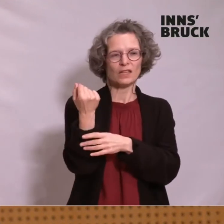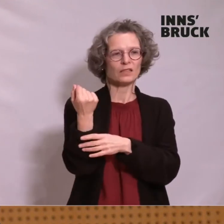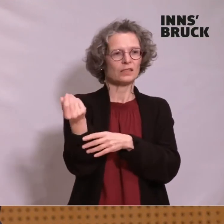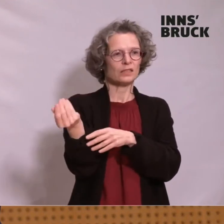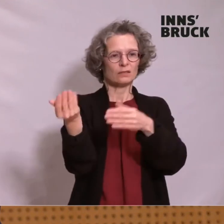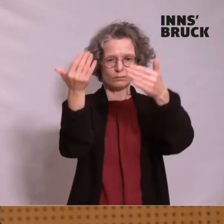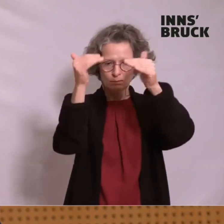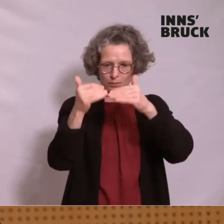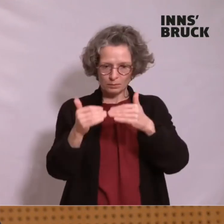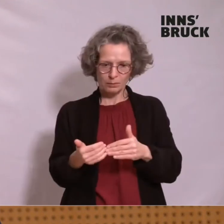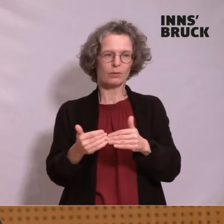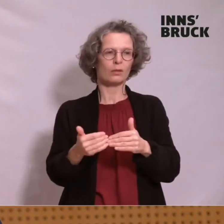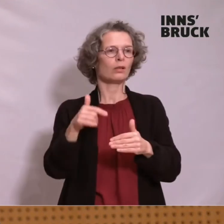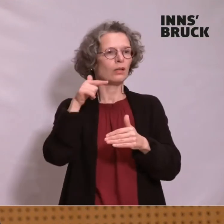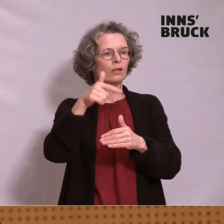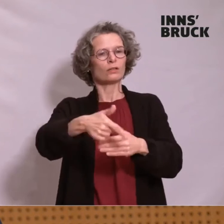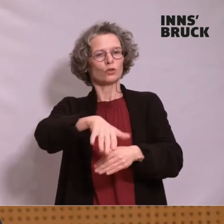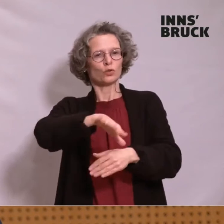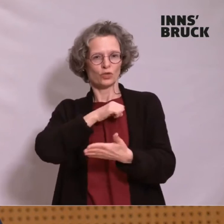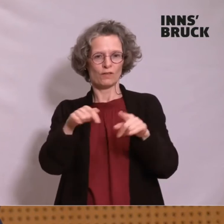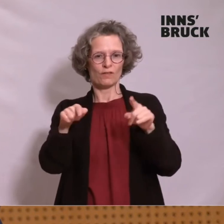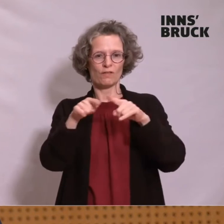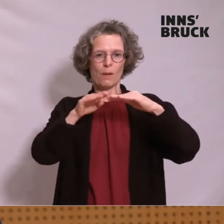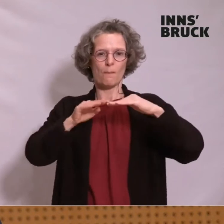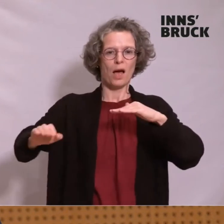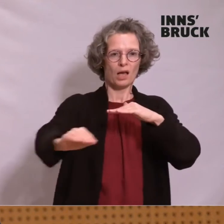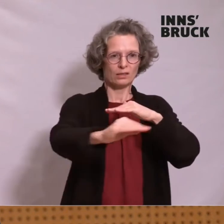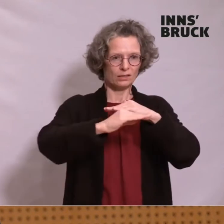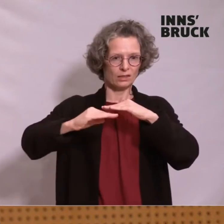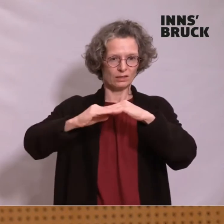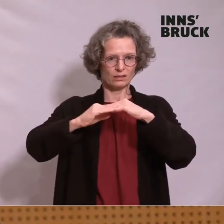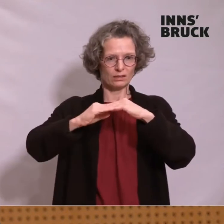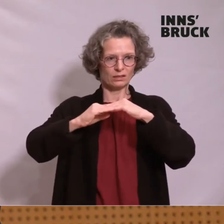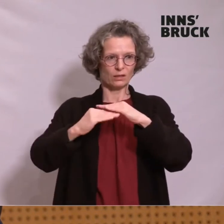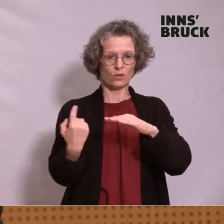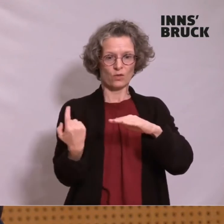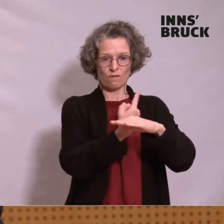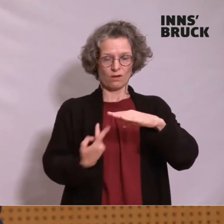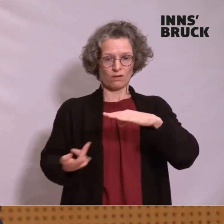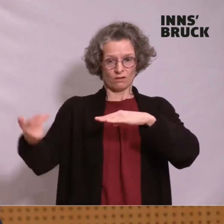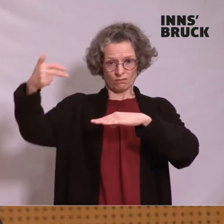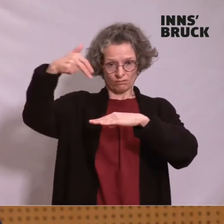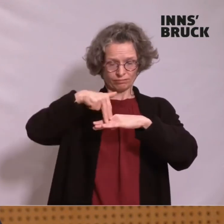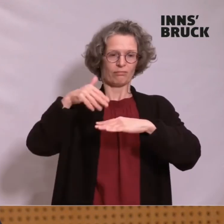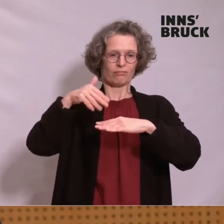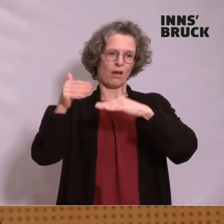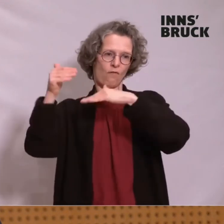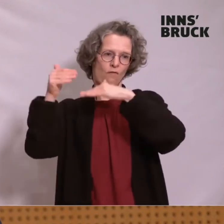Grundstein legen, das Fundament, auf dem wir aufbauen können.